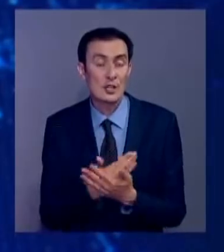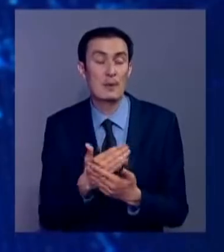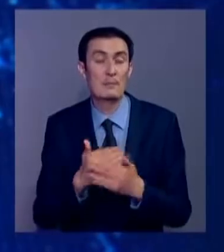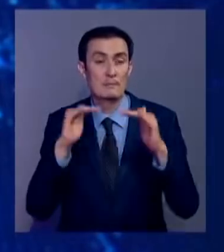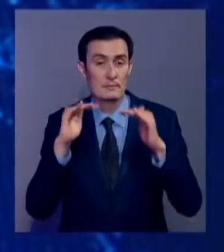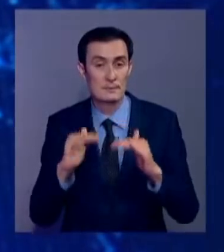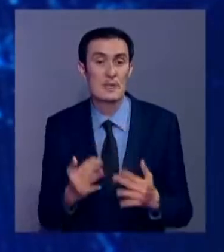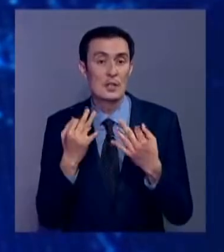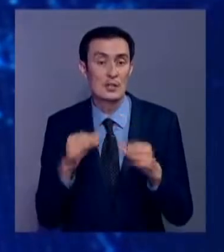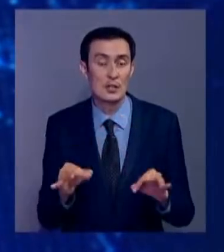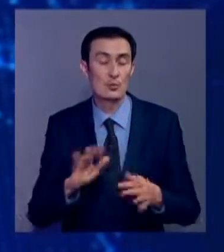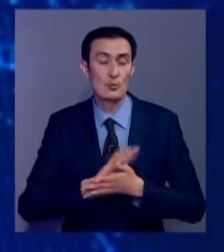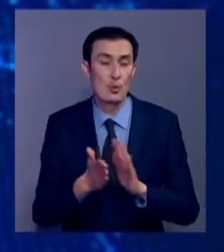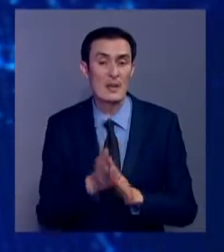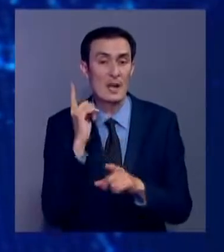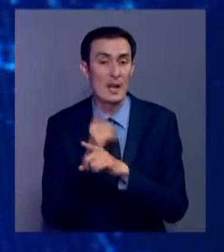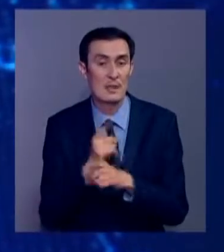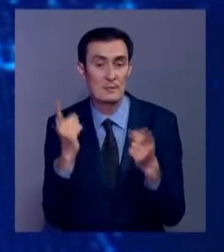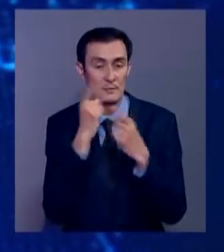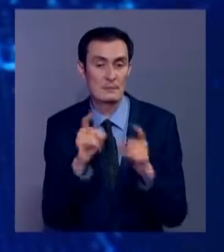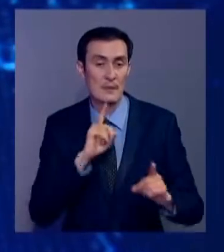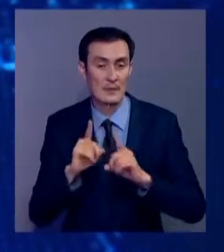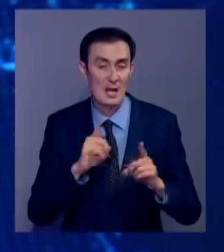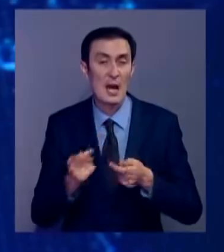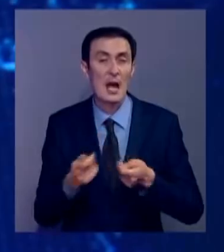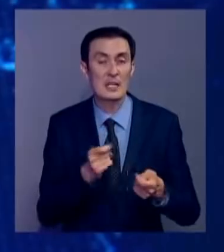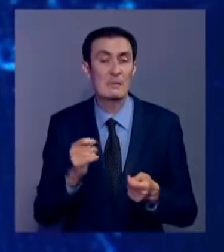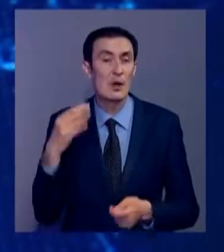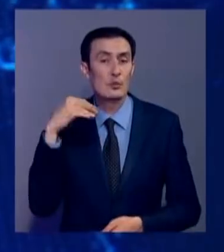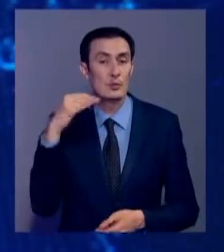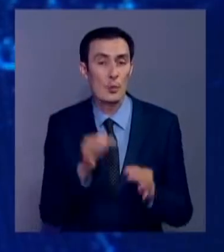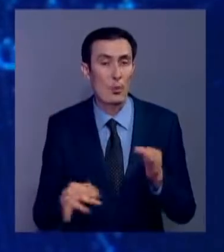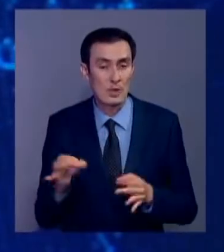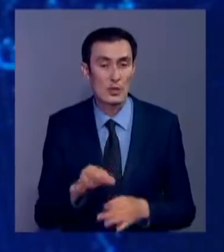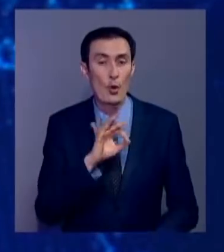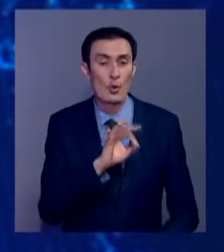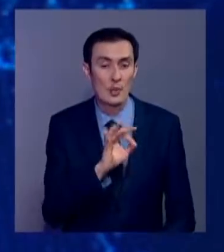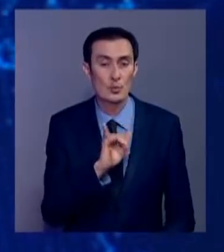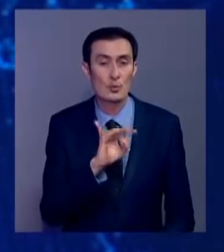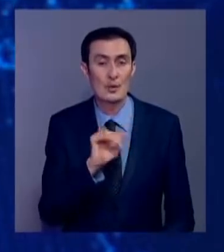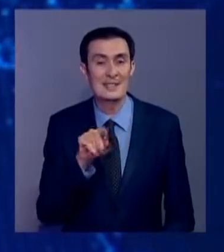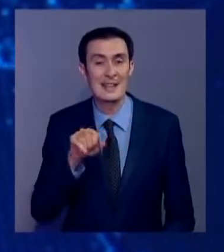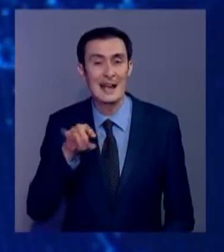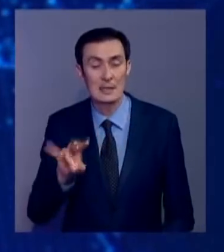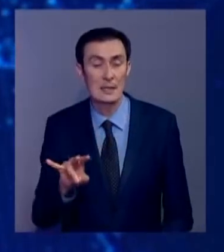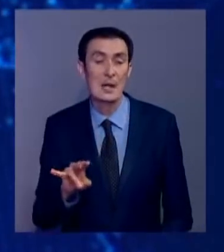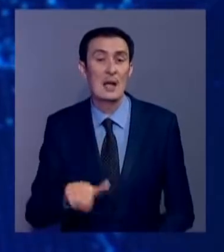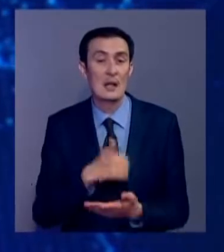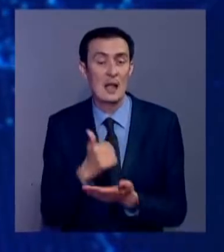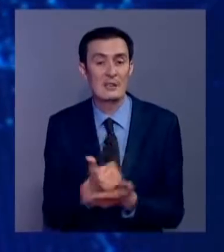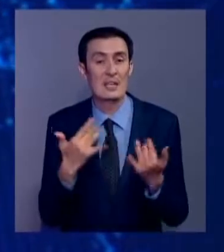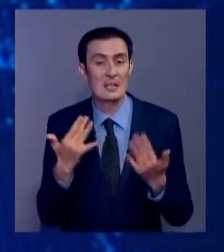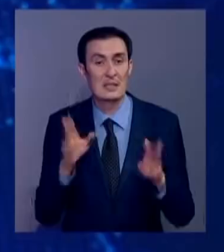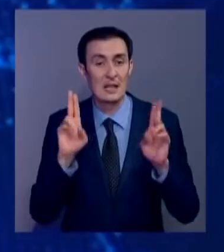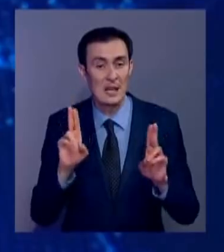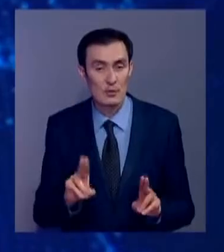послаблениях режима карантина сообщил сегодня во время брифинга аким Актюбинской области Ундасын Уразалин. Главное требование